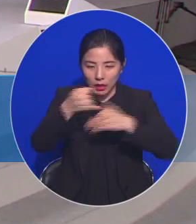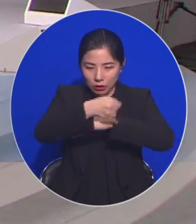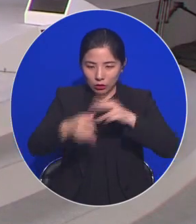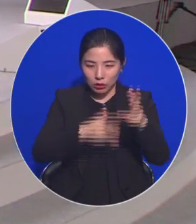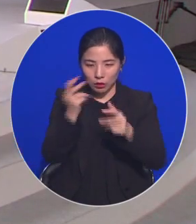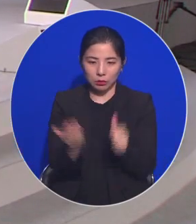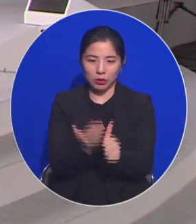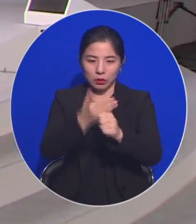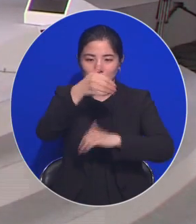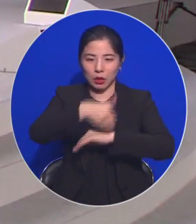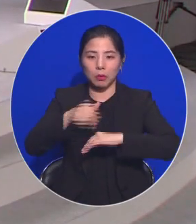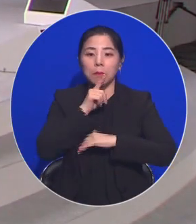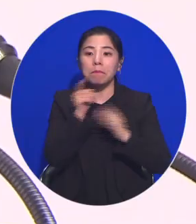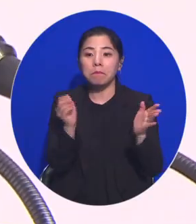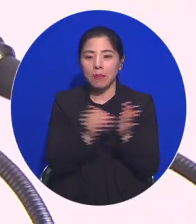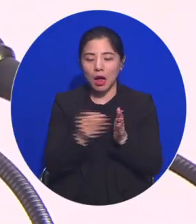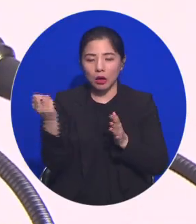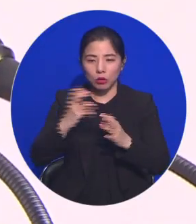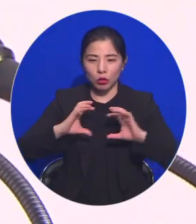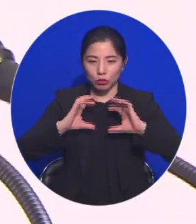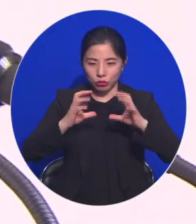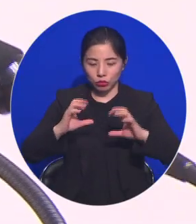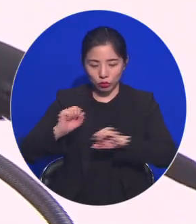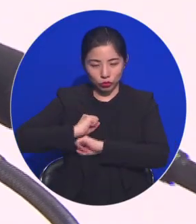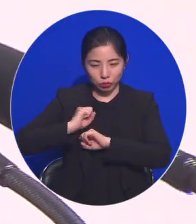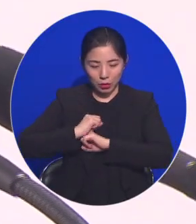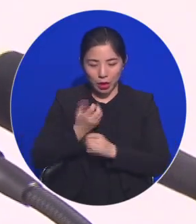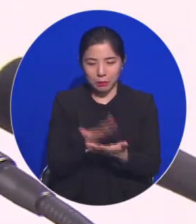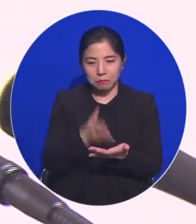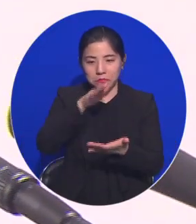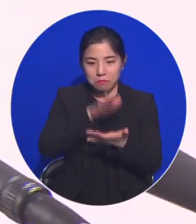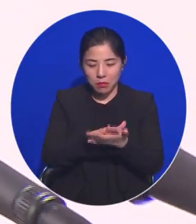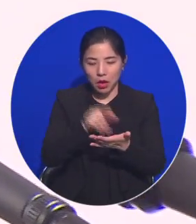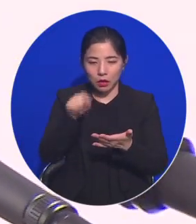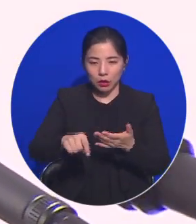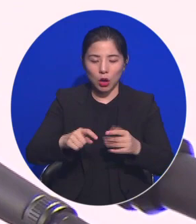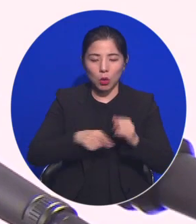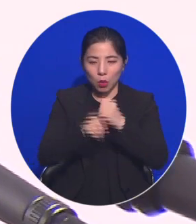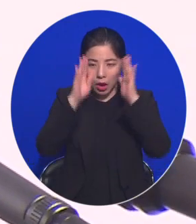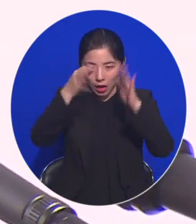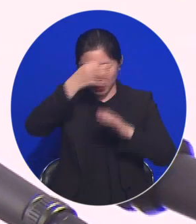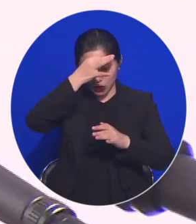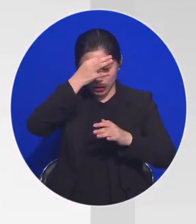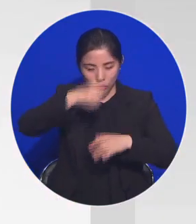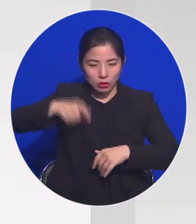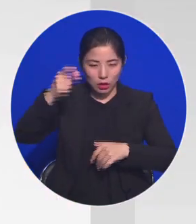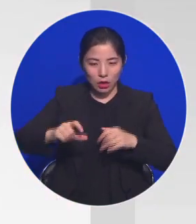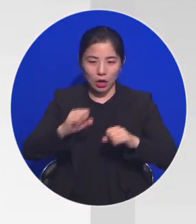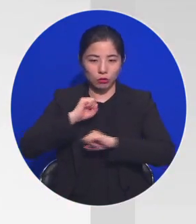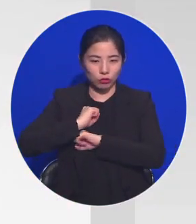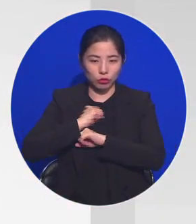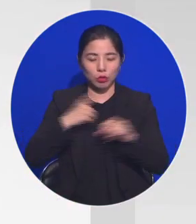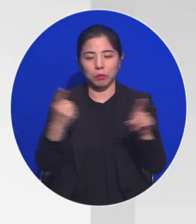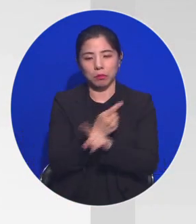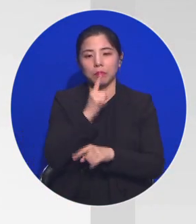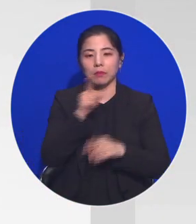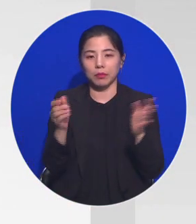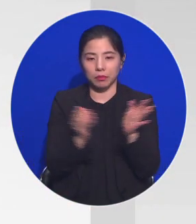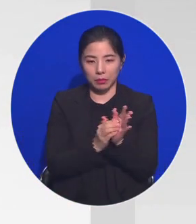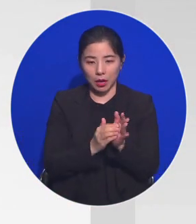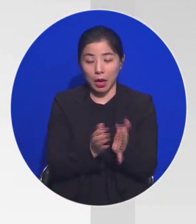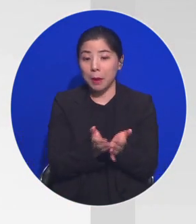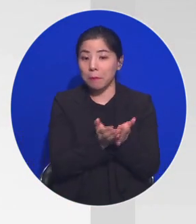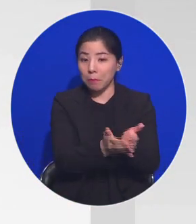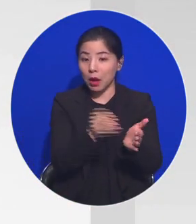밝혔습니다. 또 국방 혁신을 통해 과학기술 강군으로 도약할 것이라고 말했습니다. 정조 대왕함은